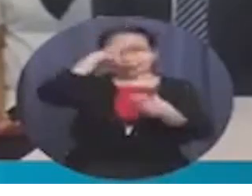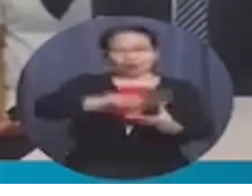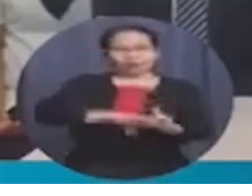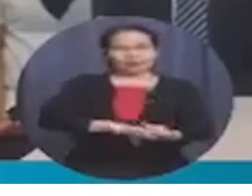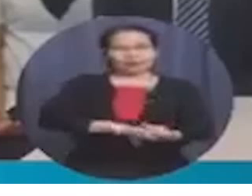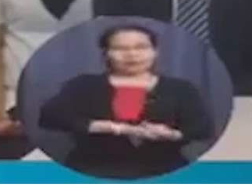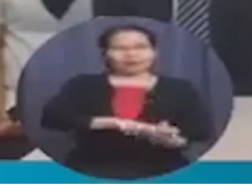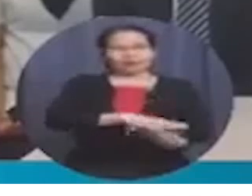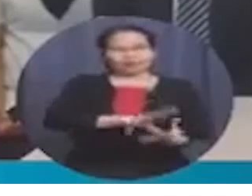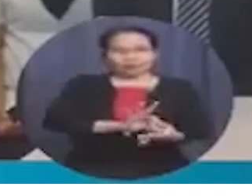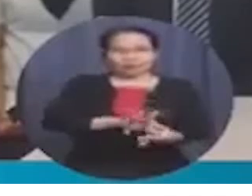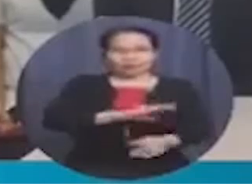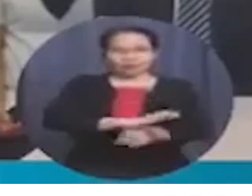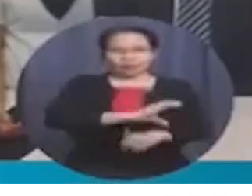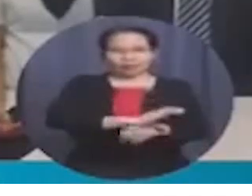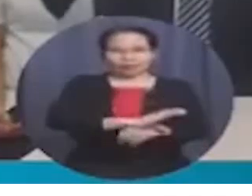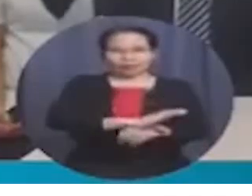at nabautismuhan,